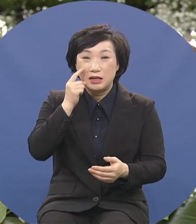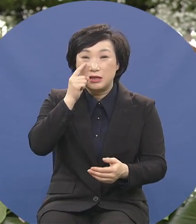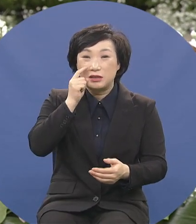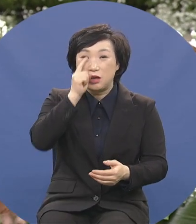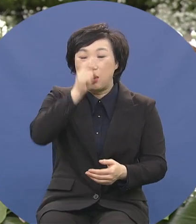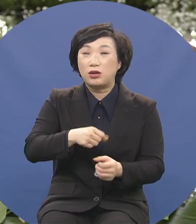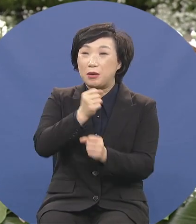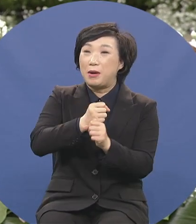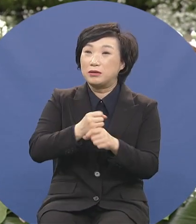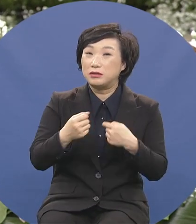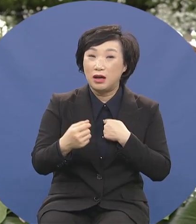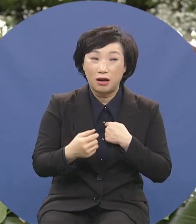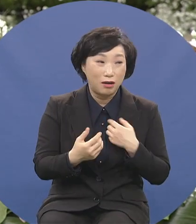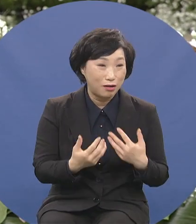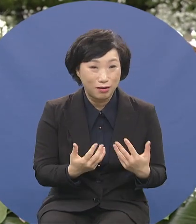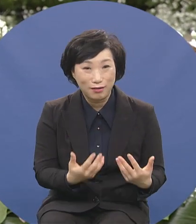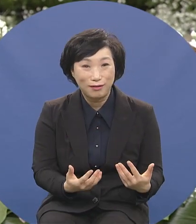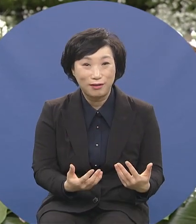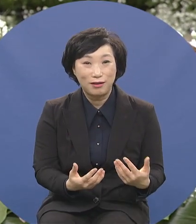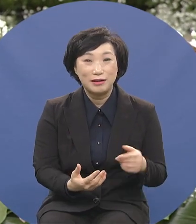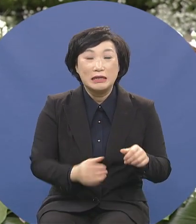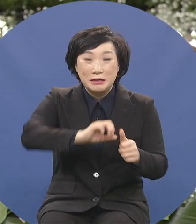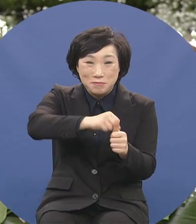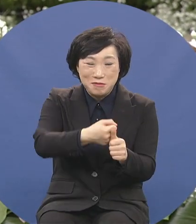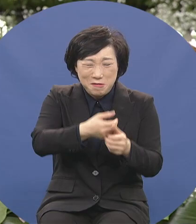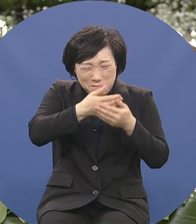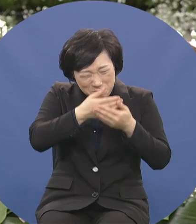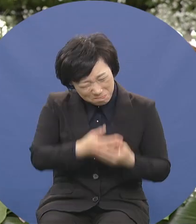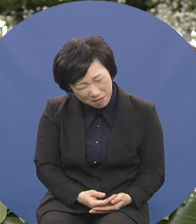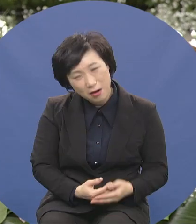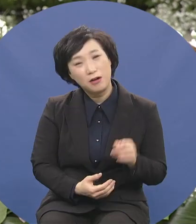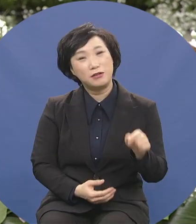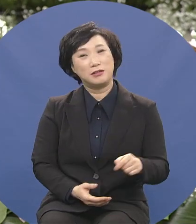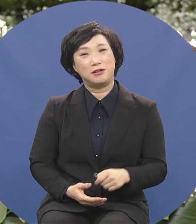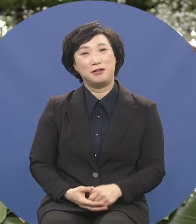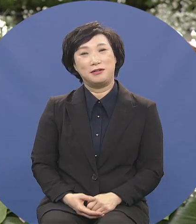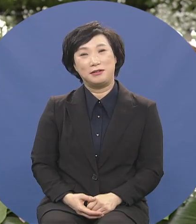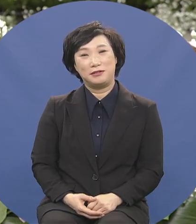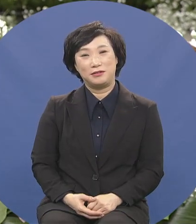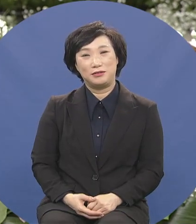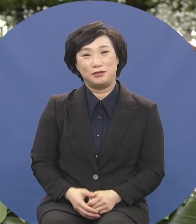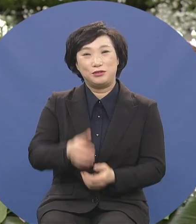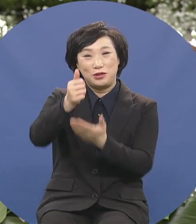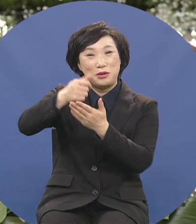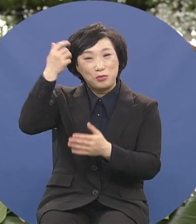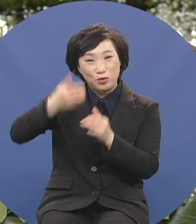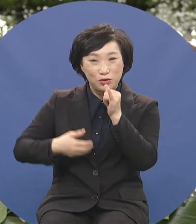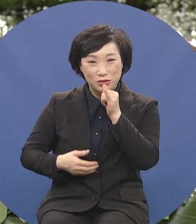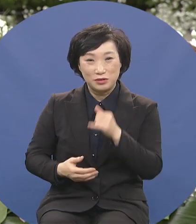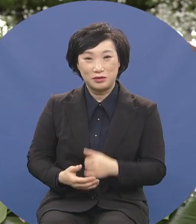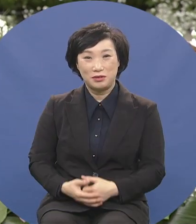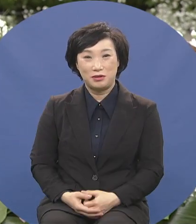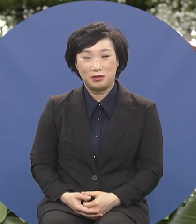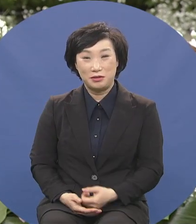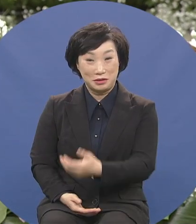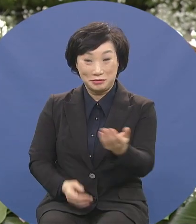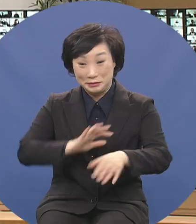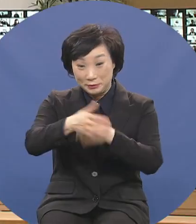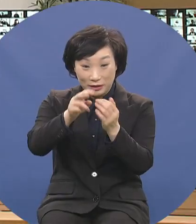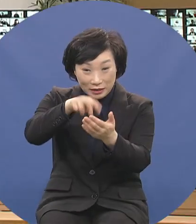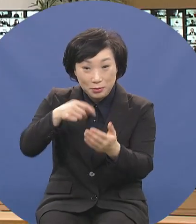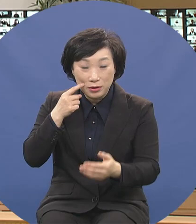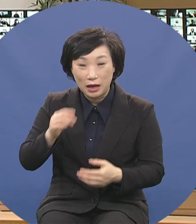만들어버릴 때 그 받을 형벌이 얼마나 중하느냐고 주님은 것이었어요. 한번